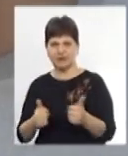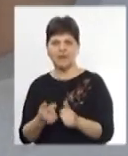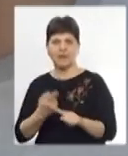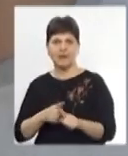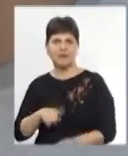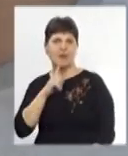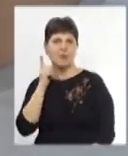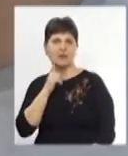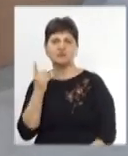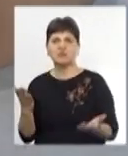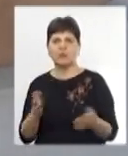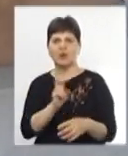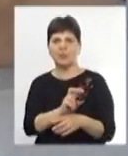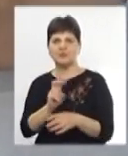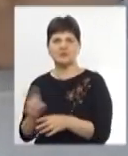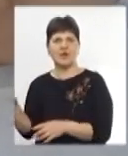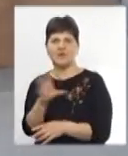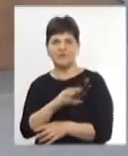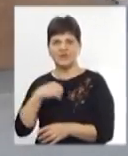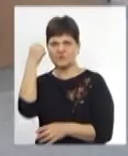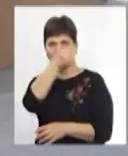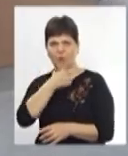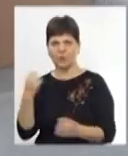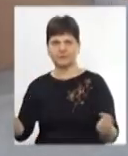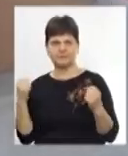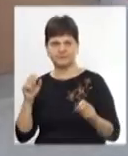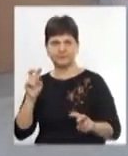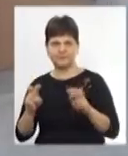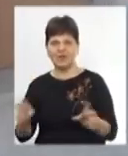ця молодіж, яка посещає весь рік клуби, разом з нею ми робимо такі акції.